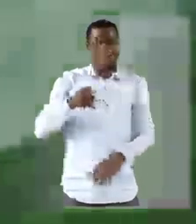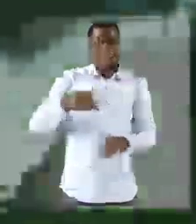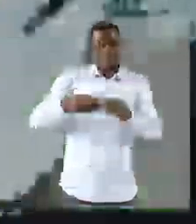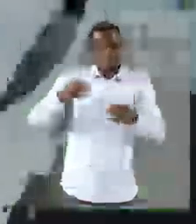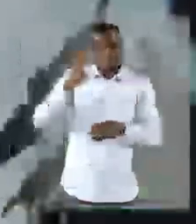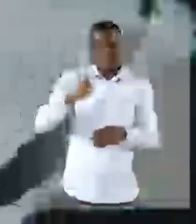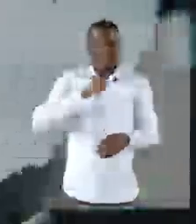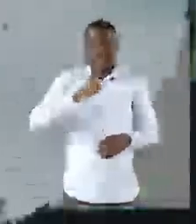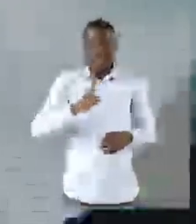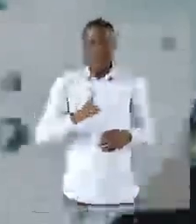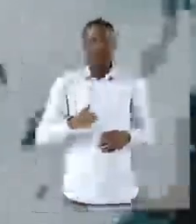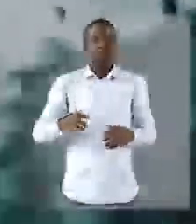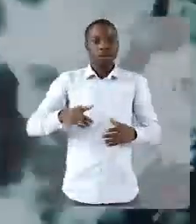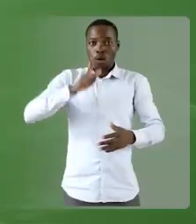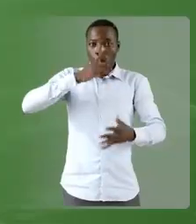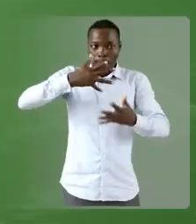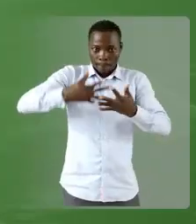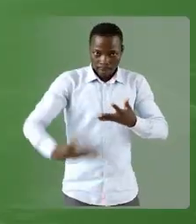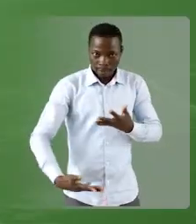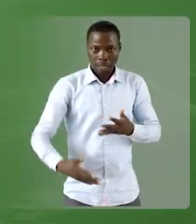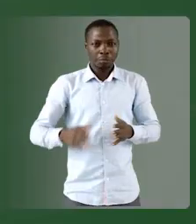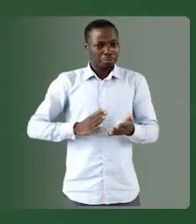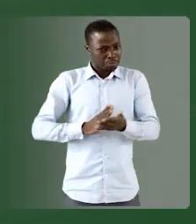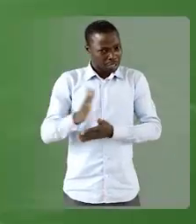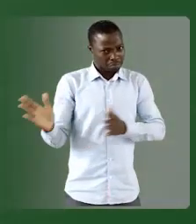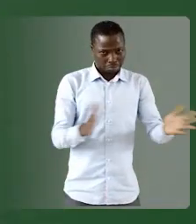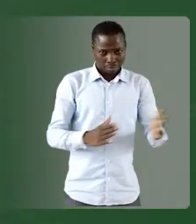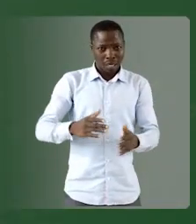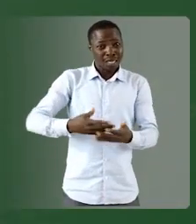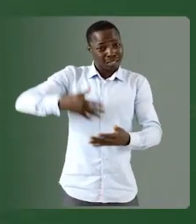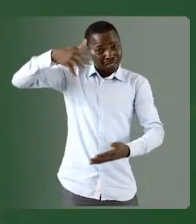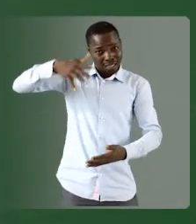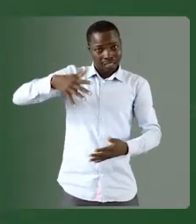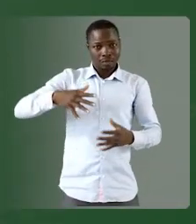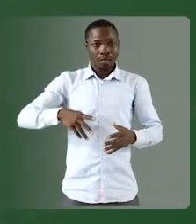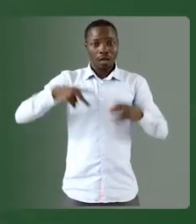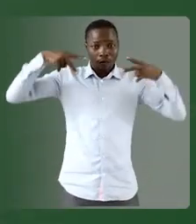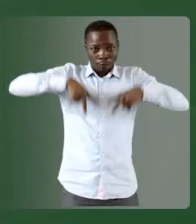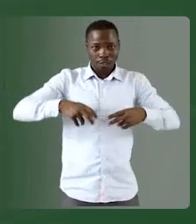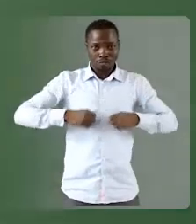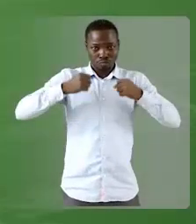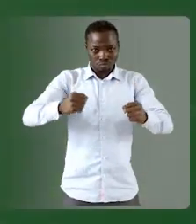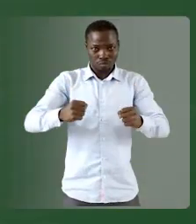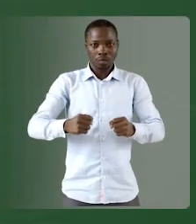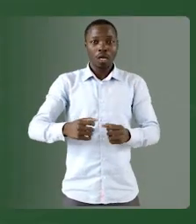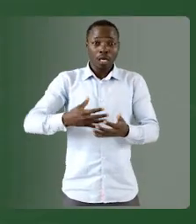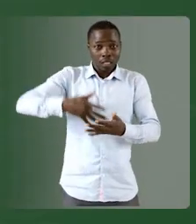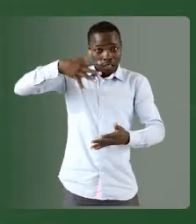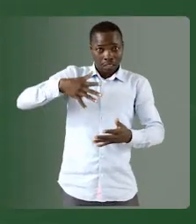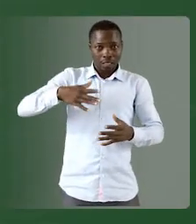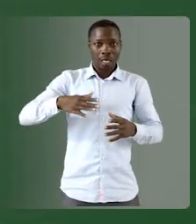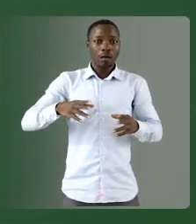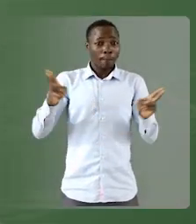l'eau, bien aéré, riche en humus et en sels minéraux, riche en